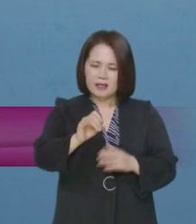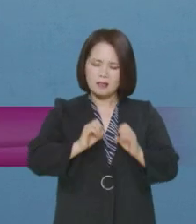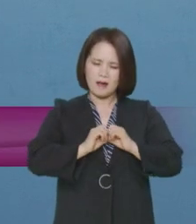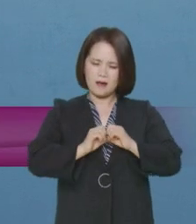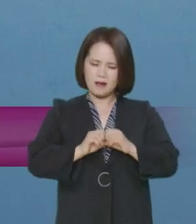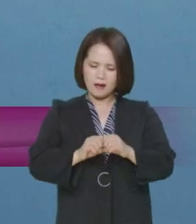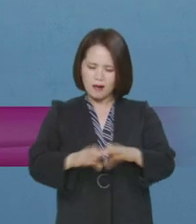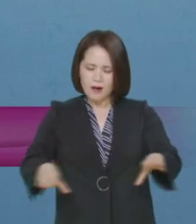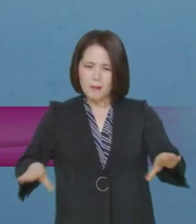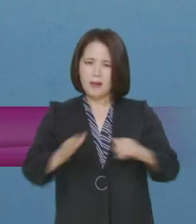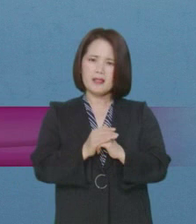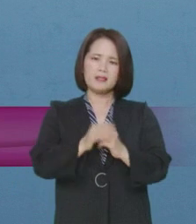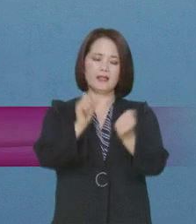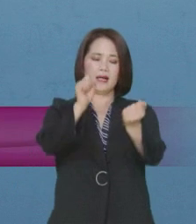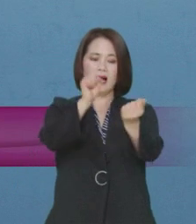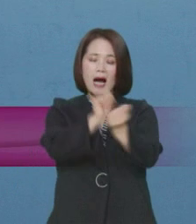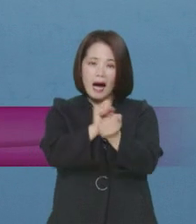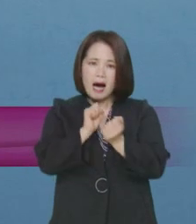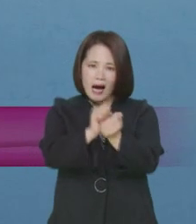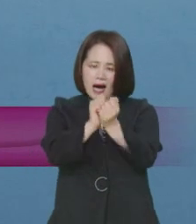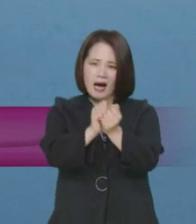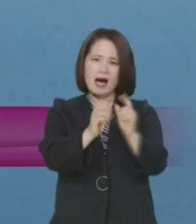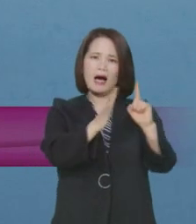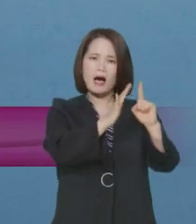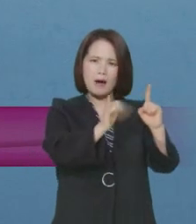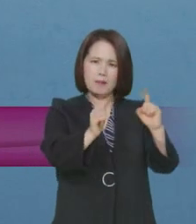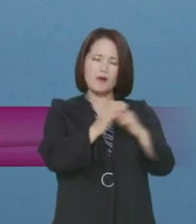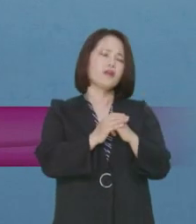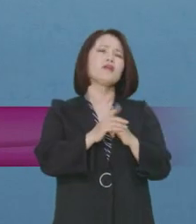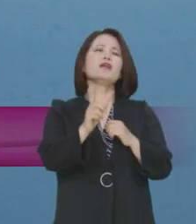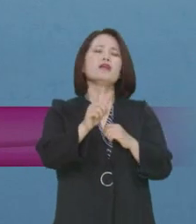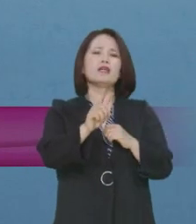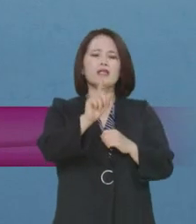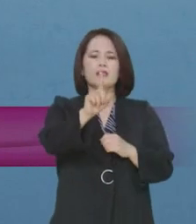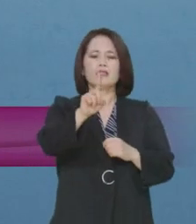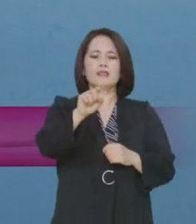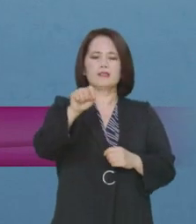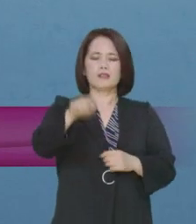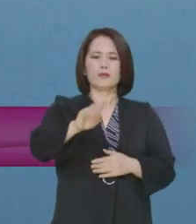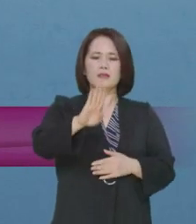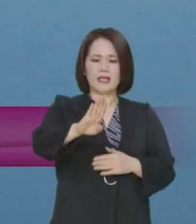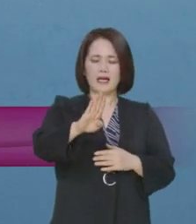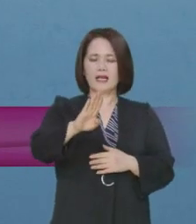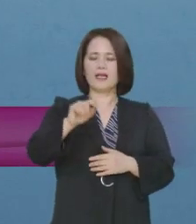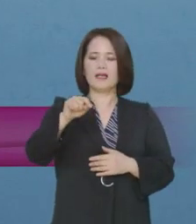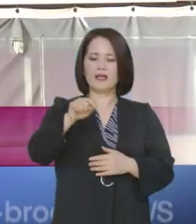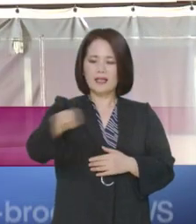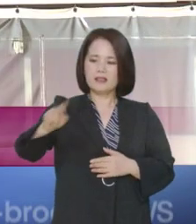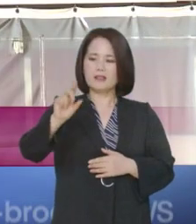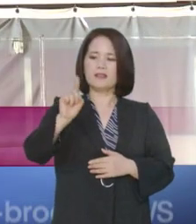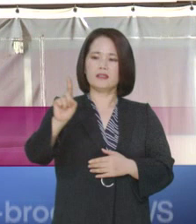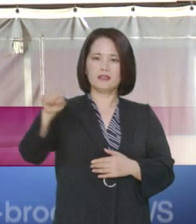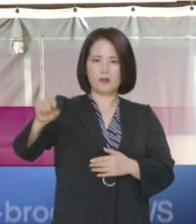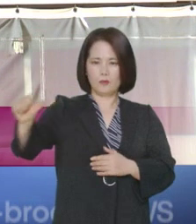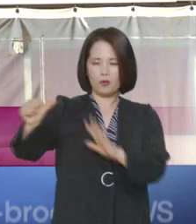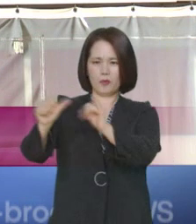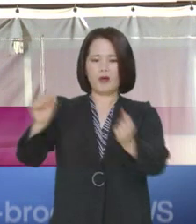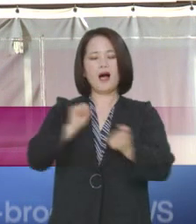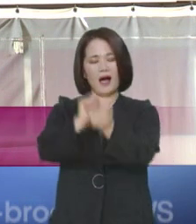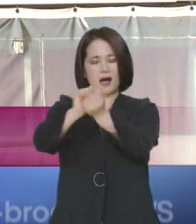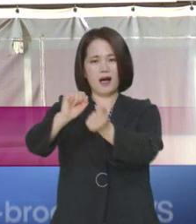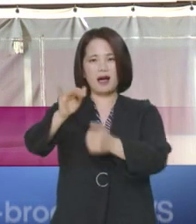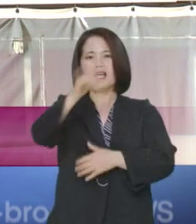력은 에 감염 환자 1명이 1.30 에서 2.5 명에게 감염시킬 수 있다고 추정 했고요 어